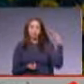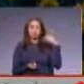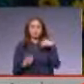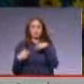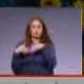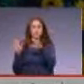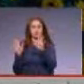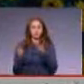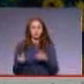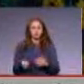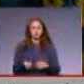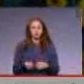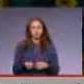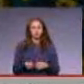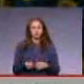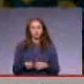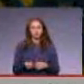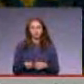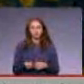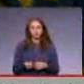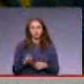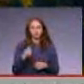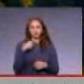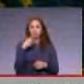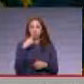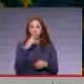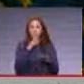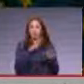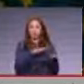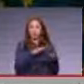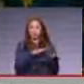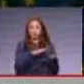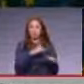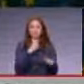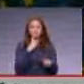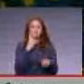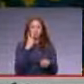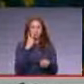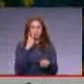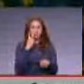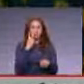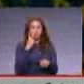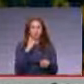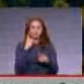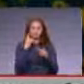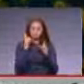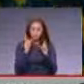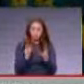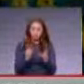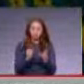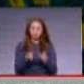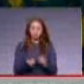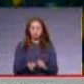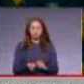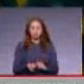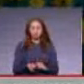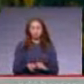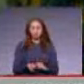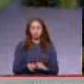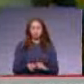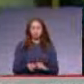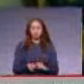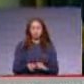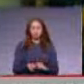معانا سنتين دائمة الابتسام وهي بتزغط لولادي وهم مطلعين سجان الكحك على